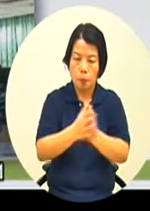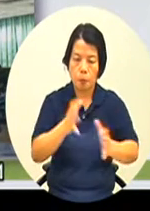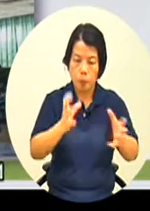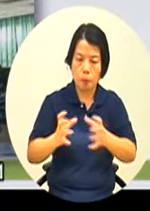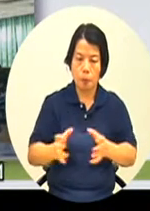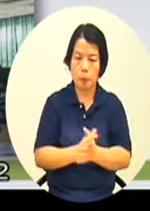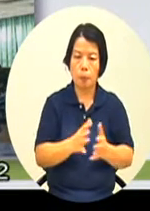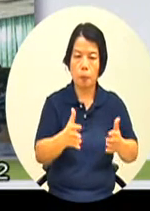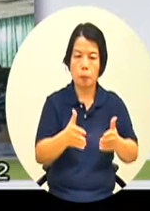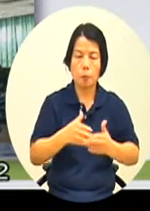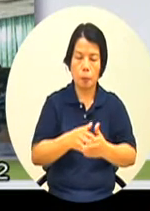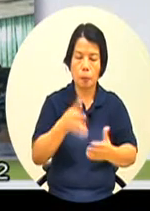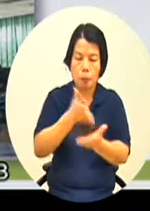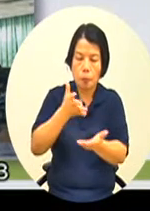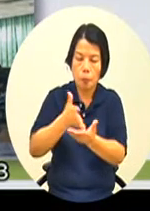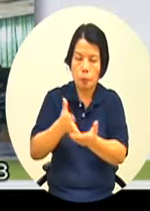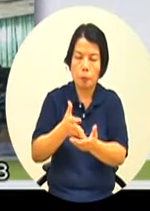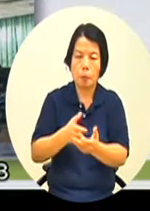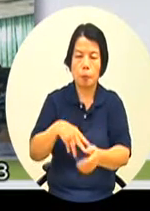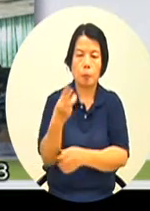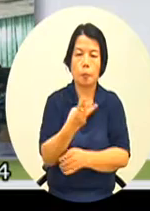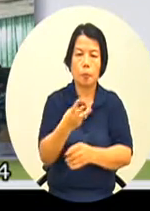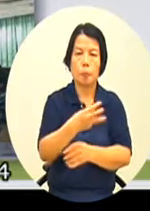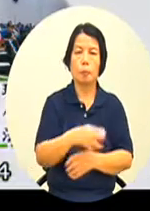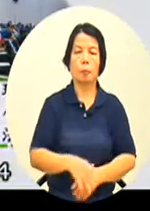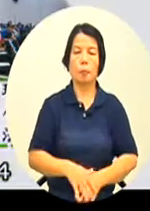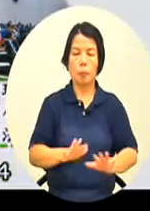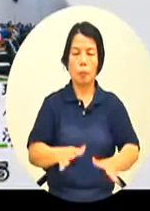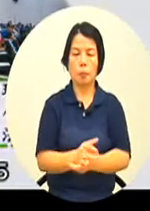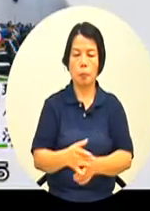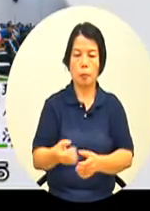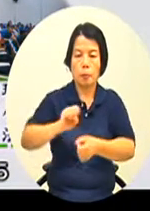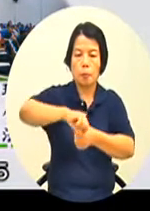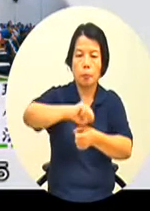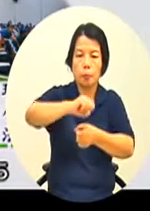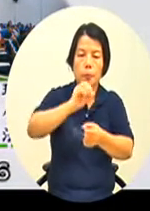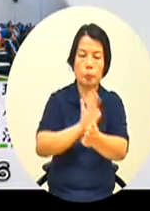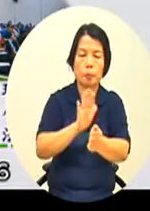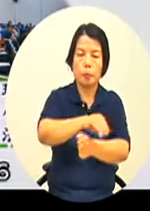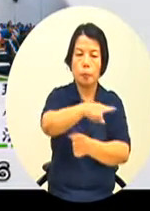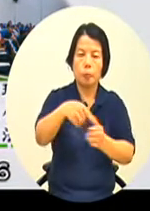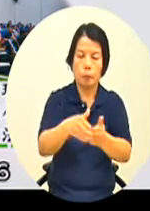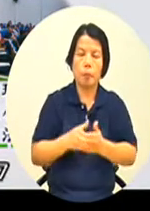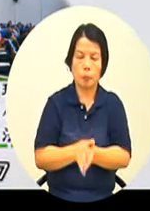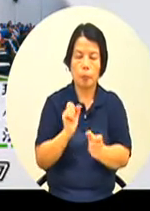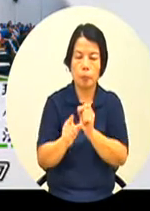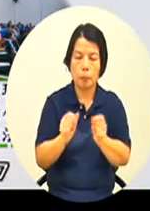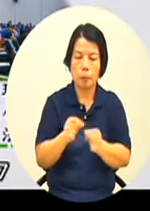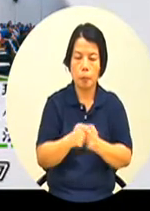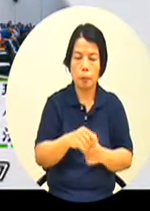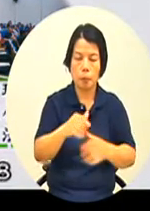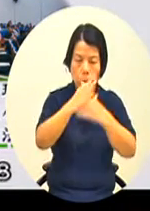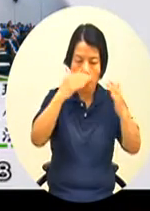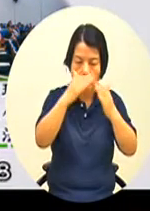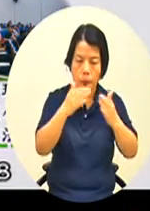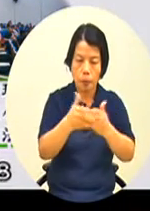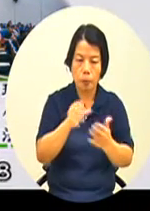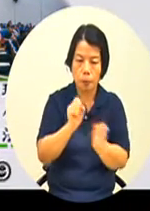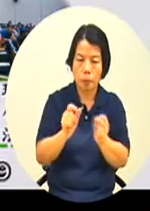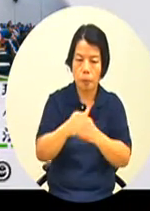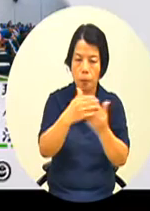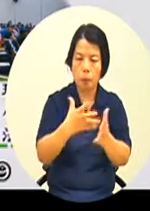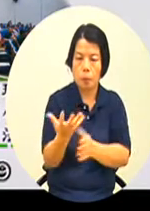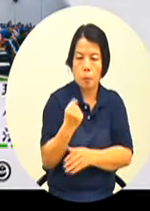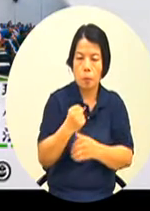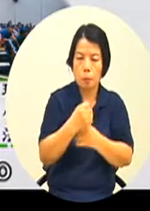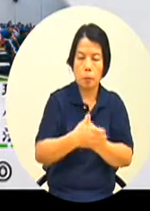三部曲的讲习。另外，我们为了强化同仁的采购职能，针对于学校采购人员办理权益保障研